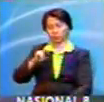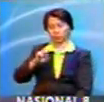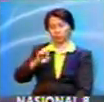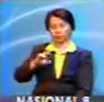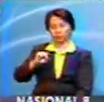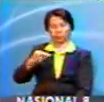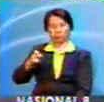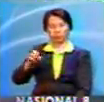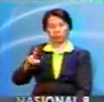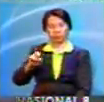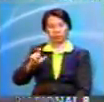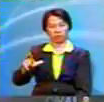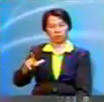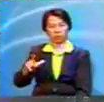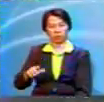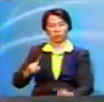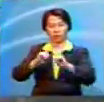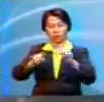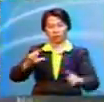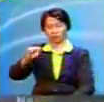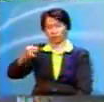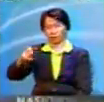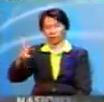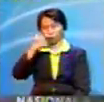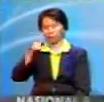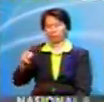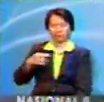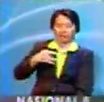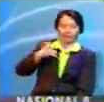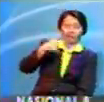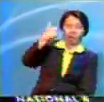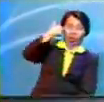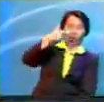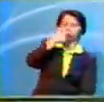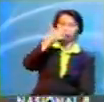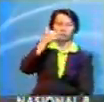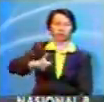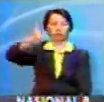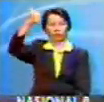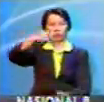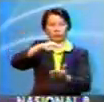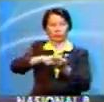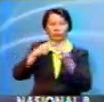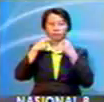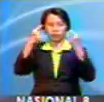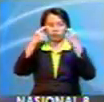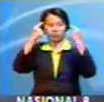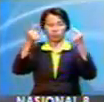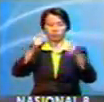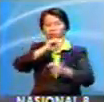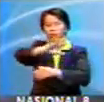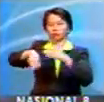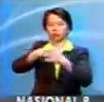Syahrul Idlan Talaha. Namun Azan tidak mahu dianggap sebagai Wira kerana kemenangan ini adalah hasil kejayaan